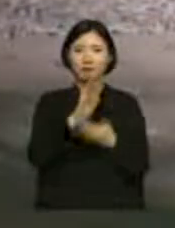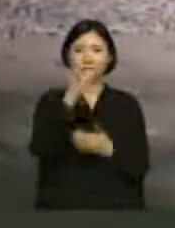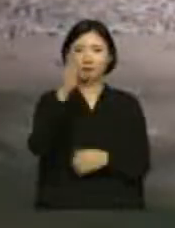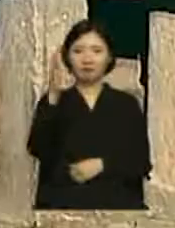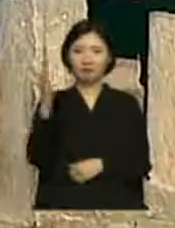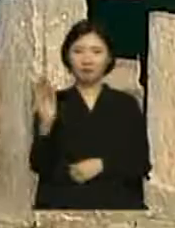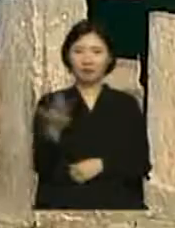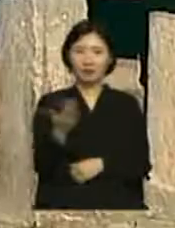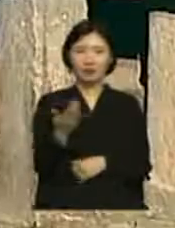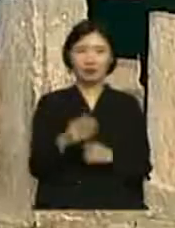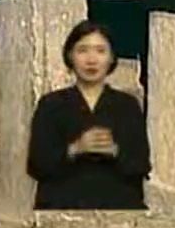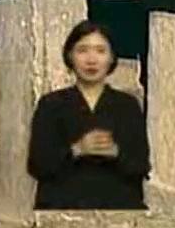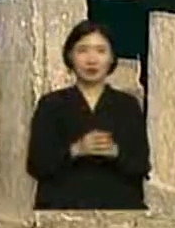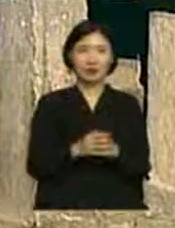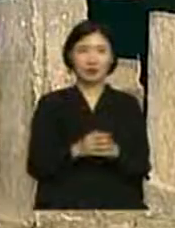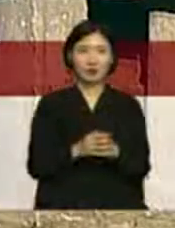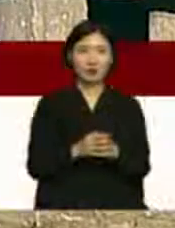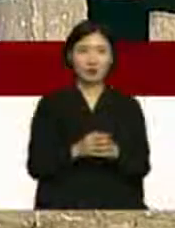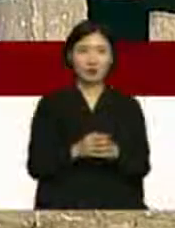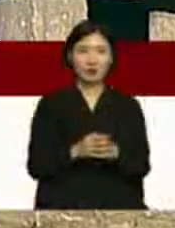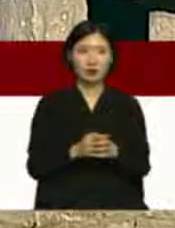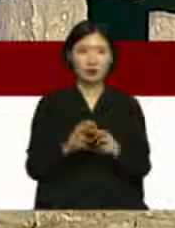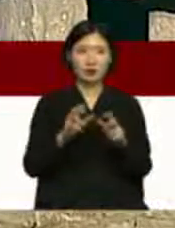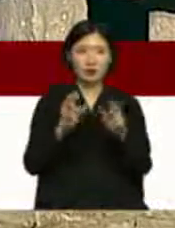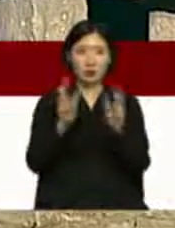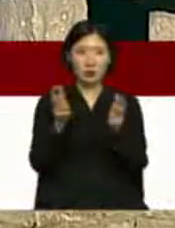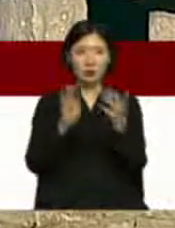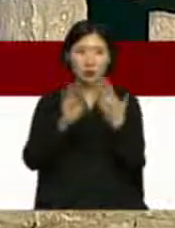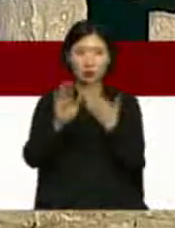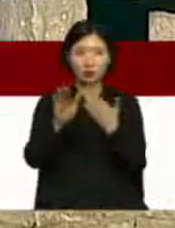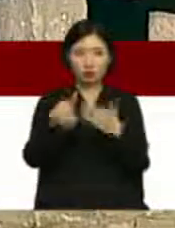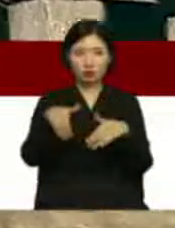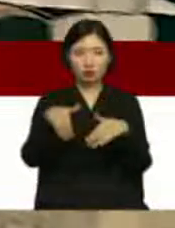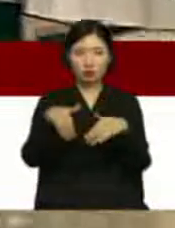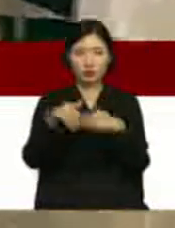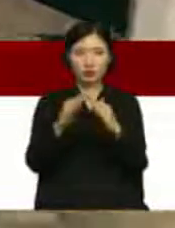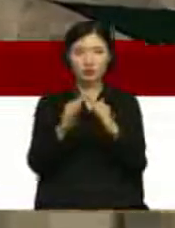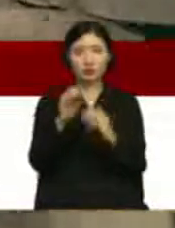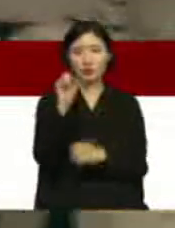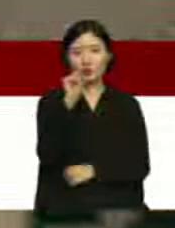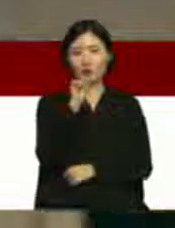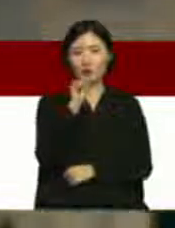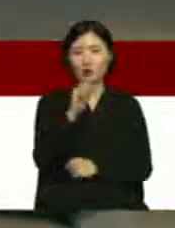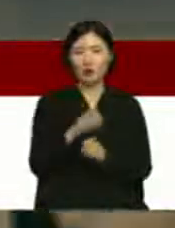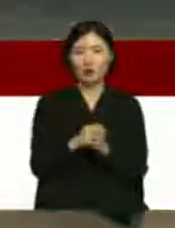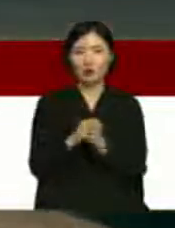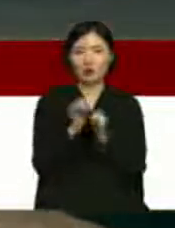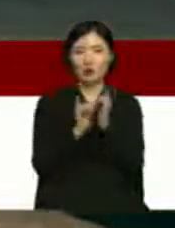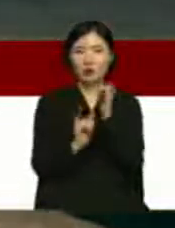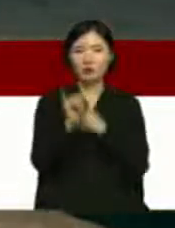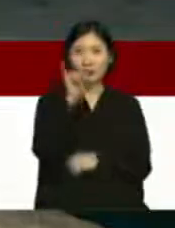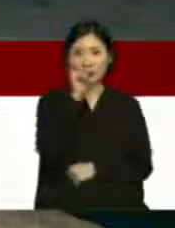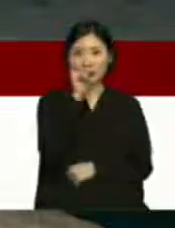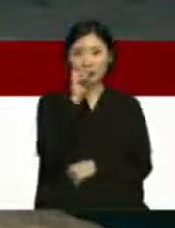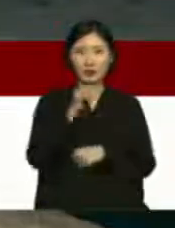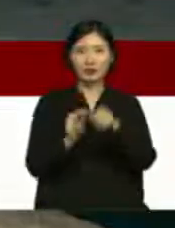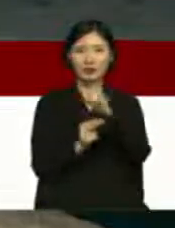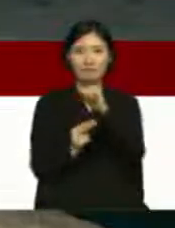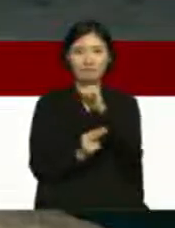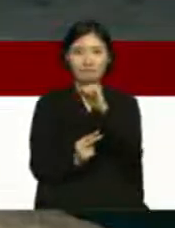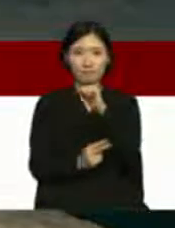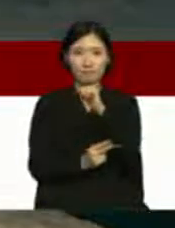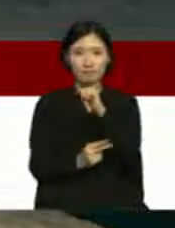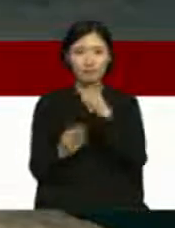표출합니다. 공사하고 나서 생기고 다시. 좋아요. 좋아요. 그 역사가 있는 다리잖아요.